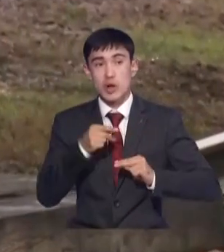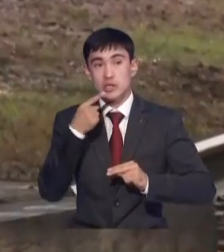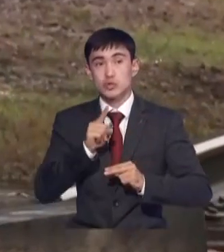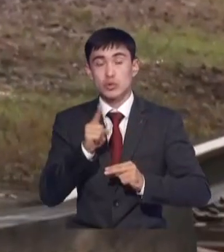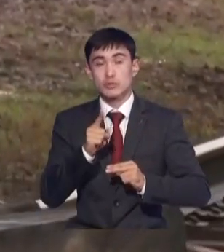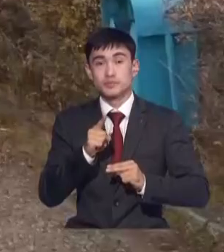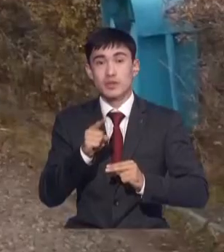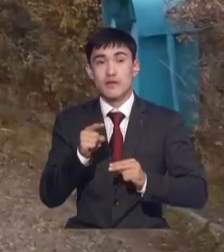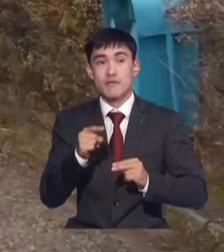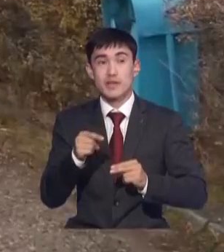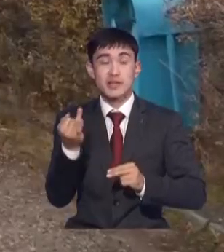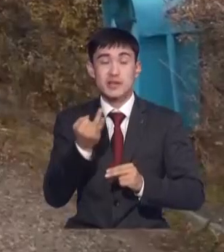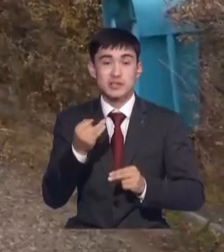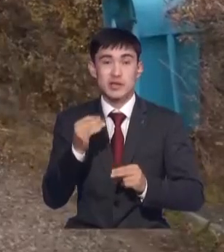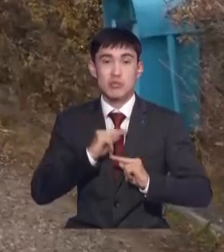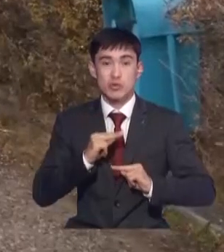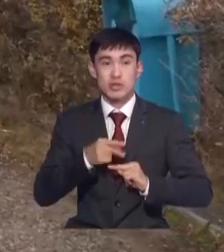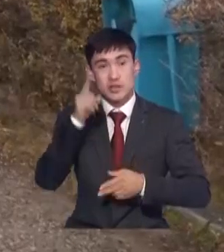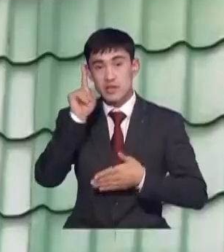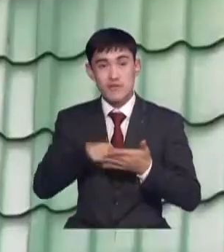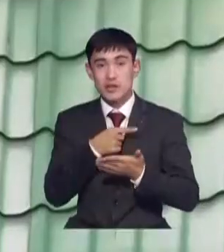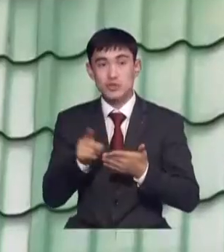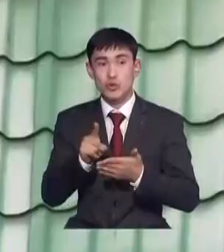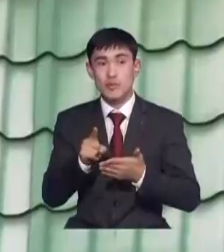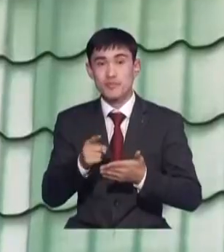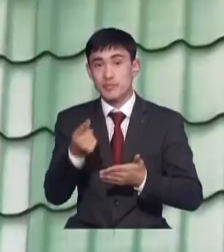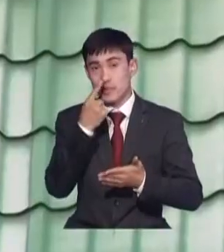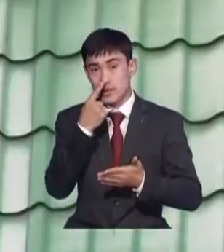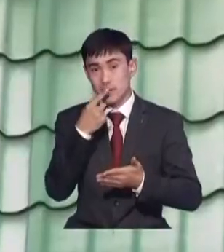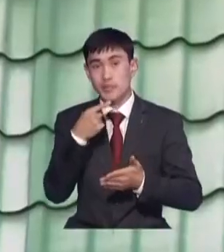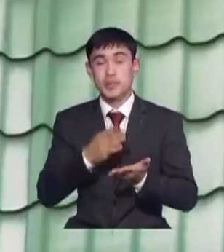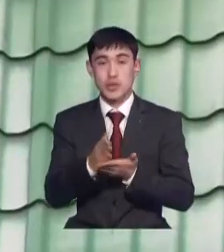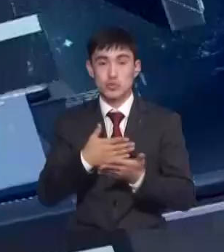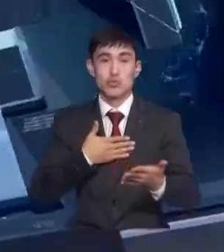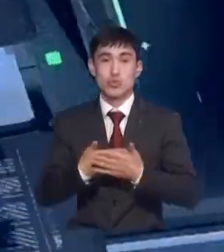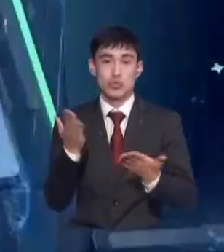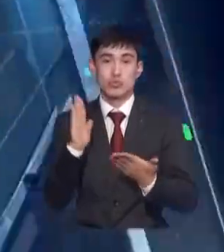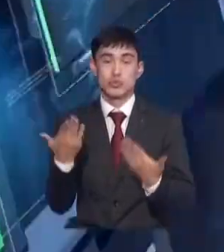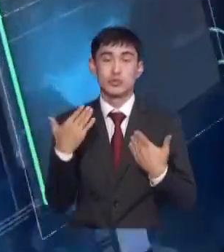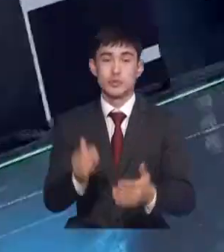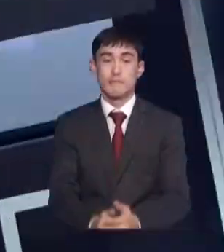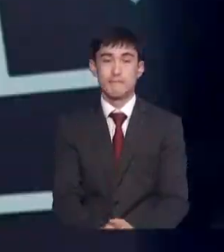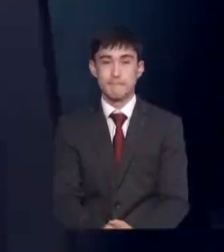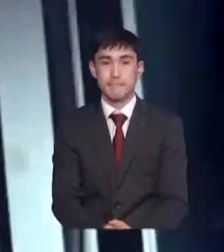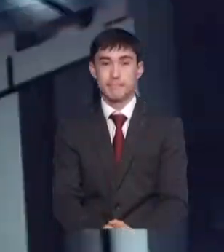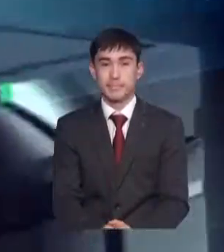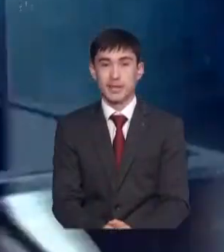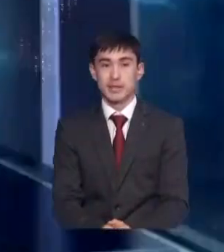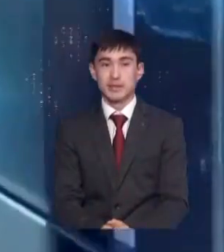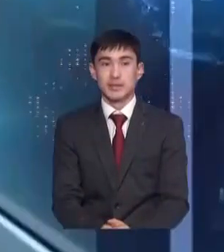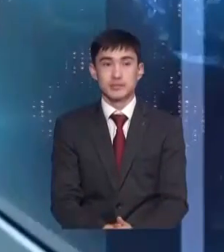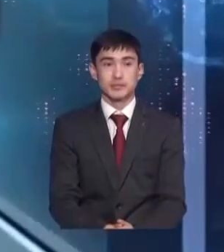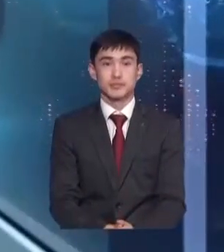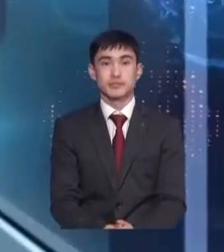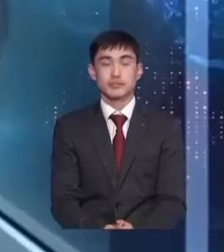отметили, что она весьма интересна. И им не верится, что не за горами и заслуженный отдых. Айслу Жандосова, Рожан